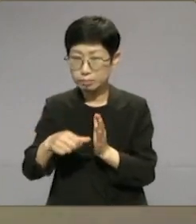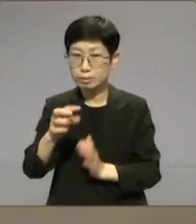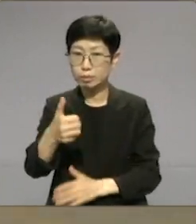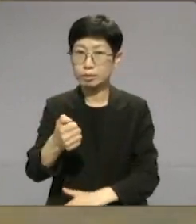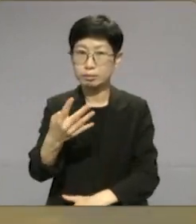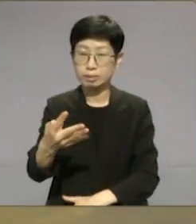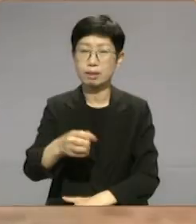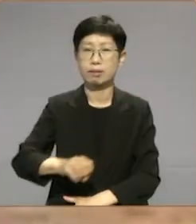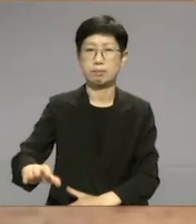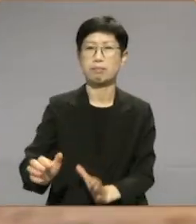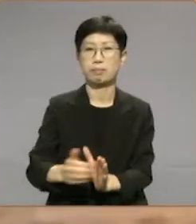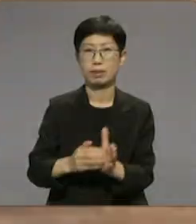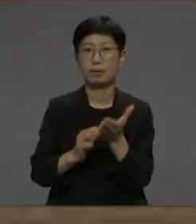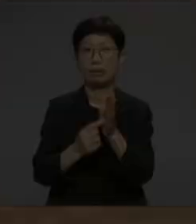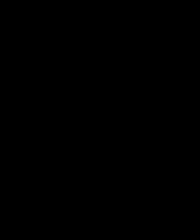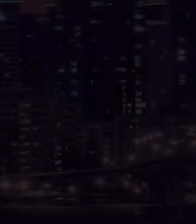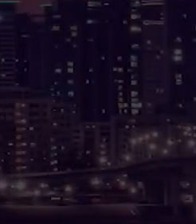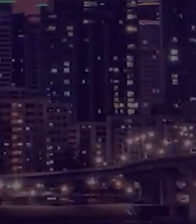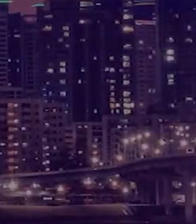밝혔습니다